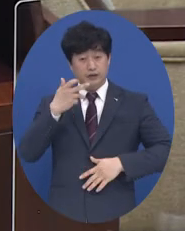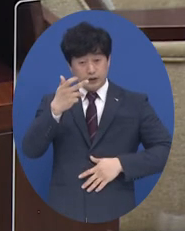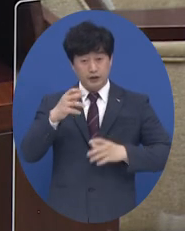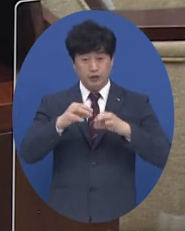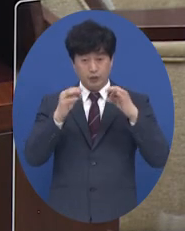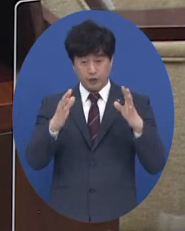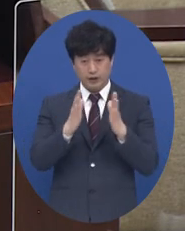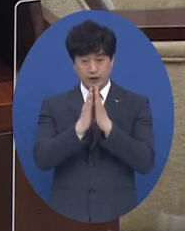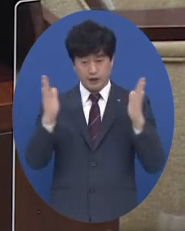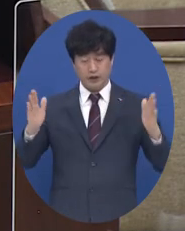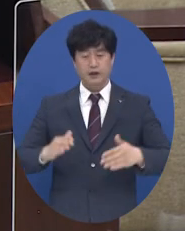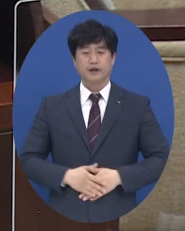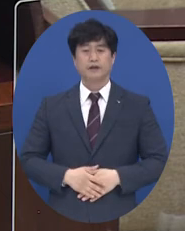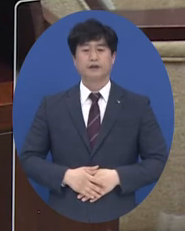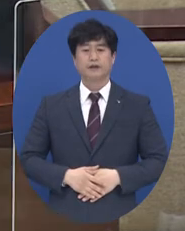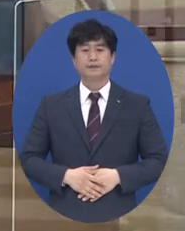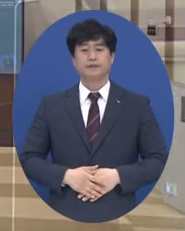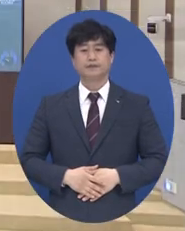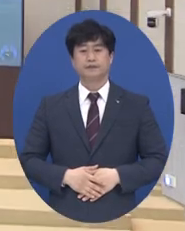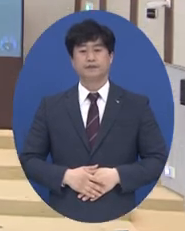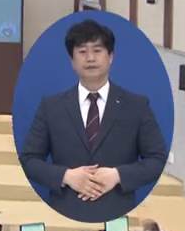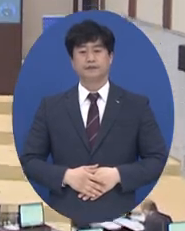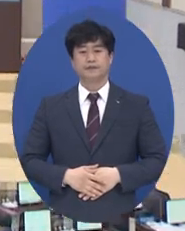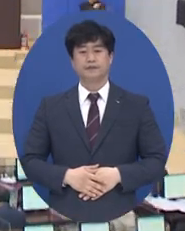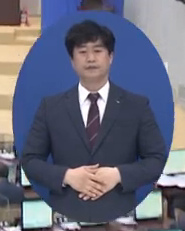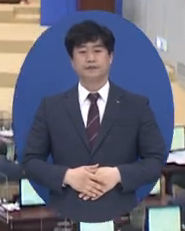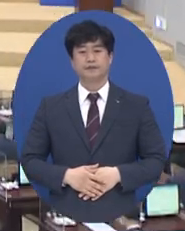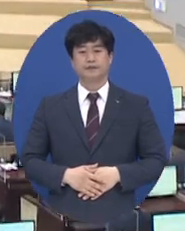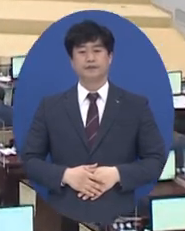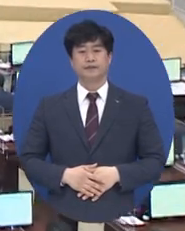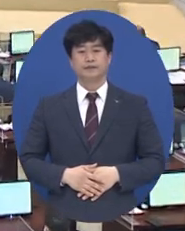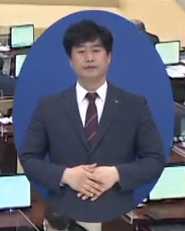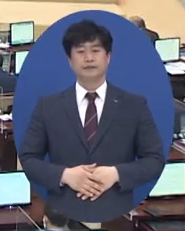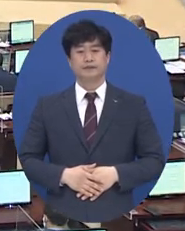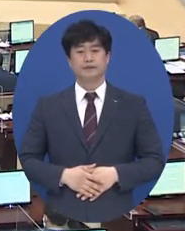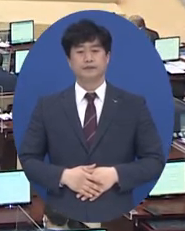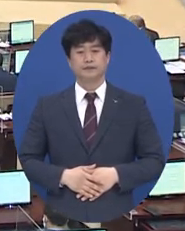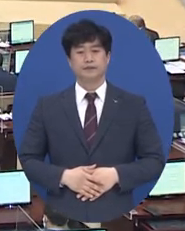진행됩니다 변기 gtv 최저 입니다